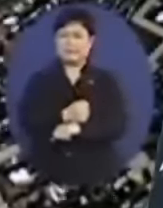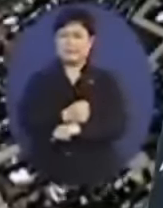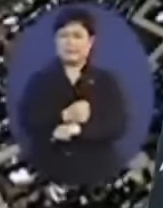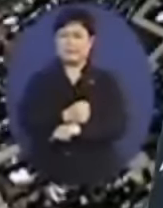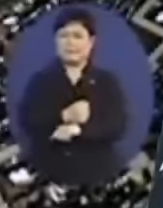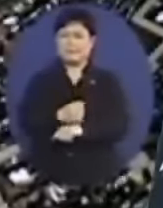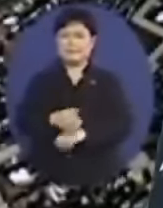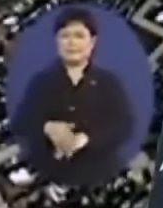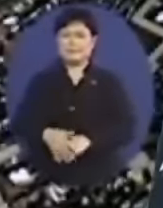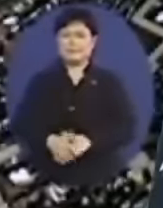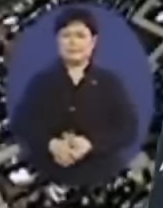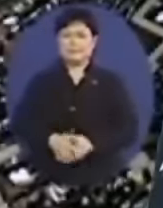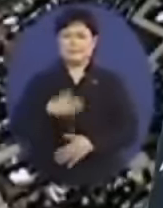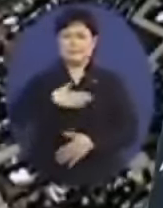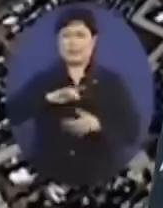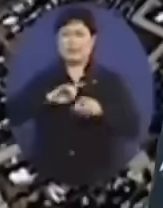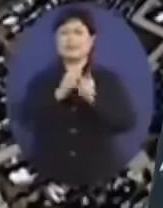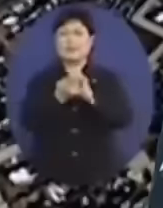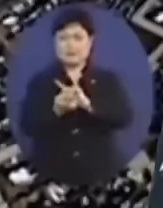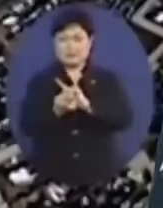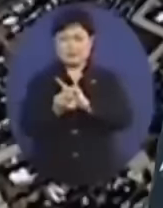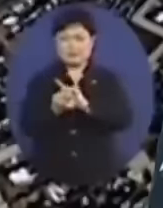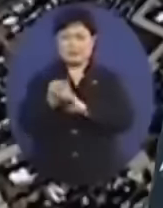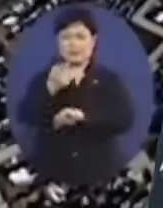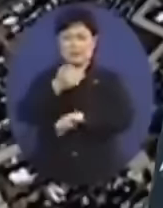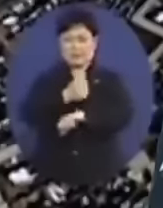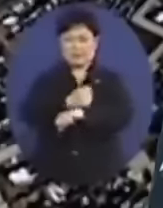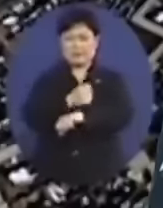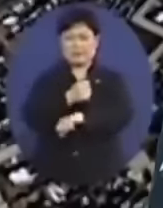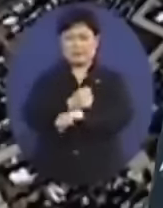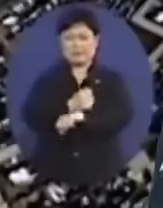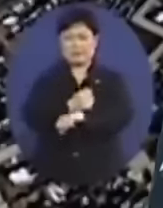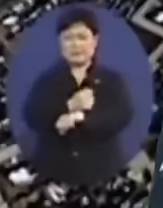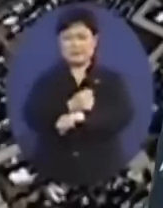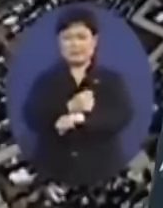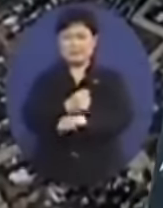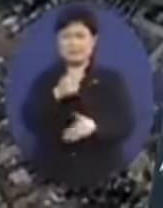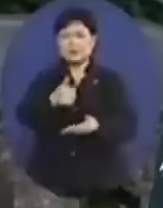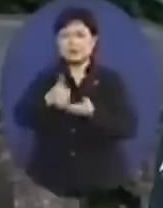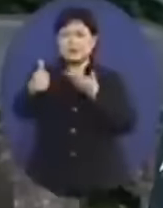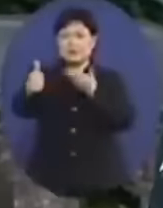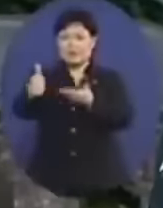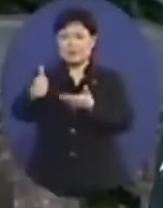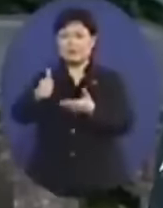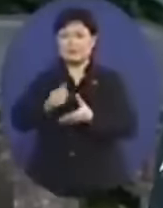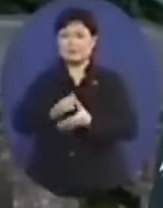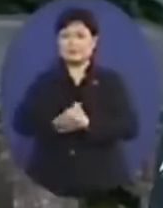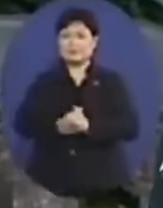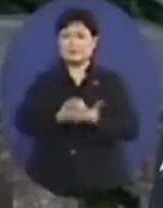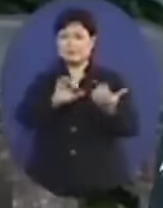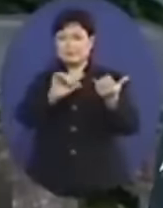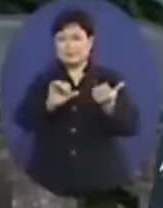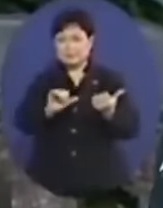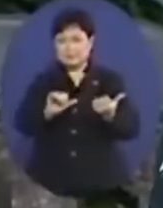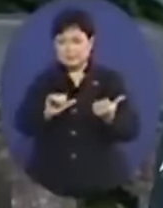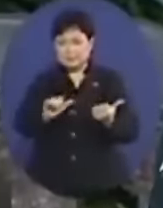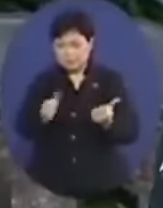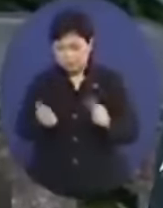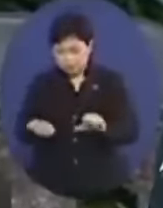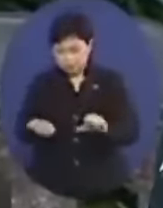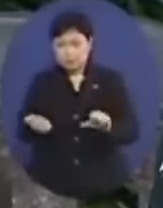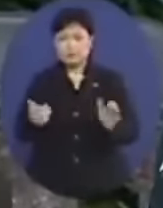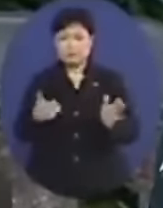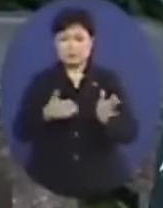불구하고 날 대신하여 주님이 죽음을 태한